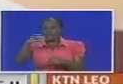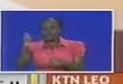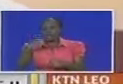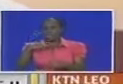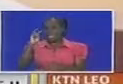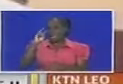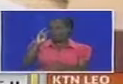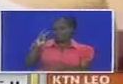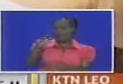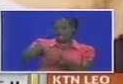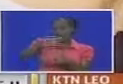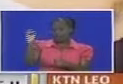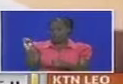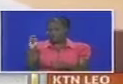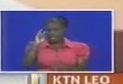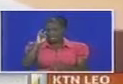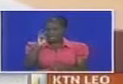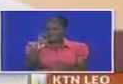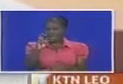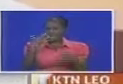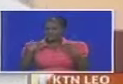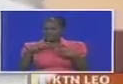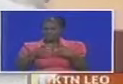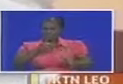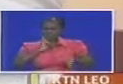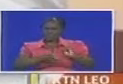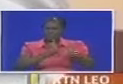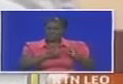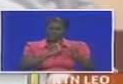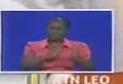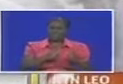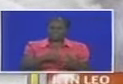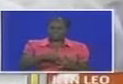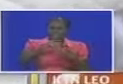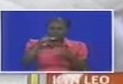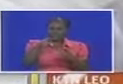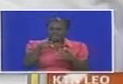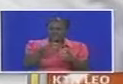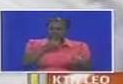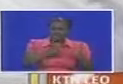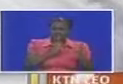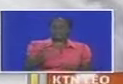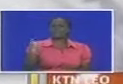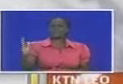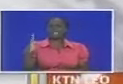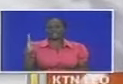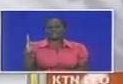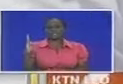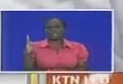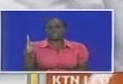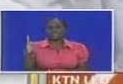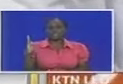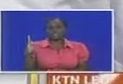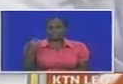nilipotazama hapa nje nikaona watu wanakimbizana, na hasa walikuwa wanamkimbiza yule watchman. So